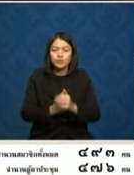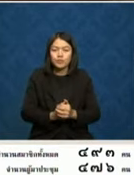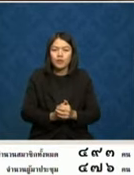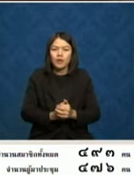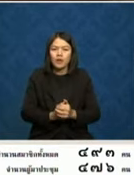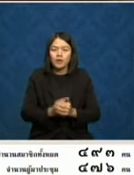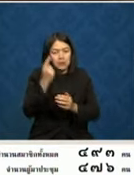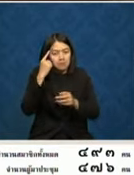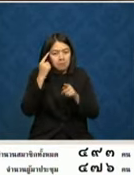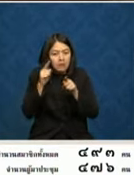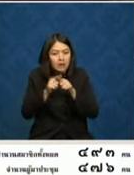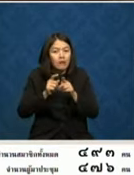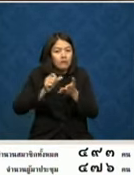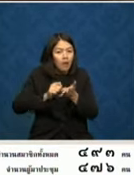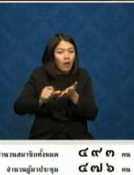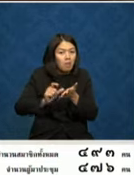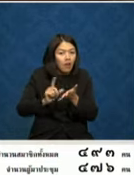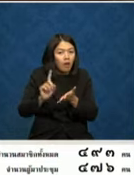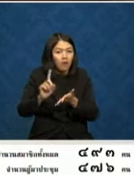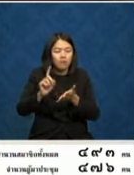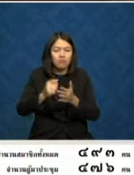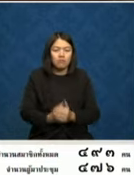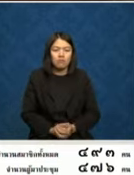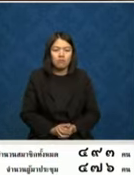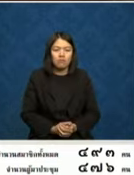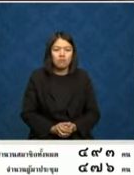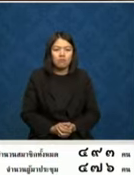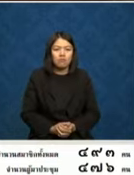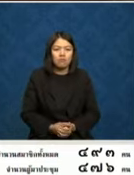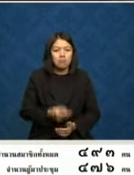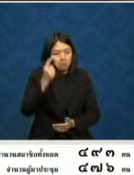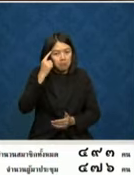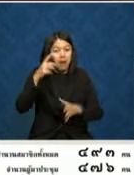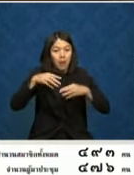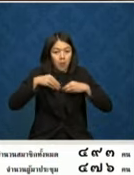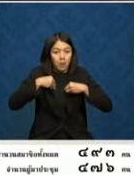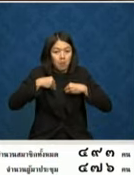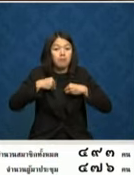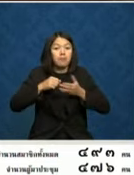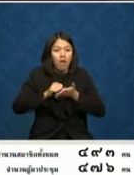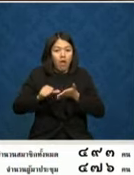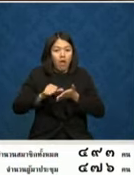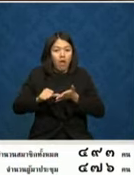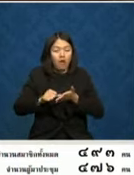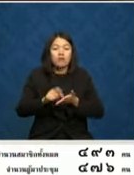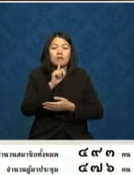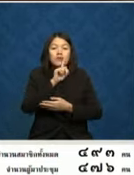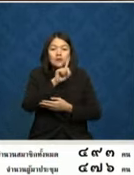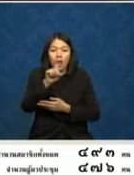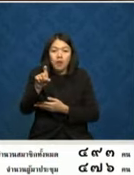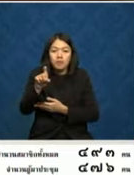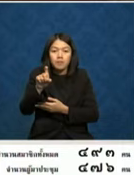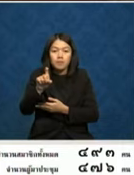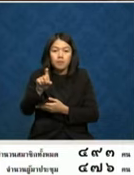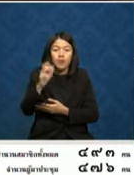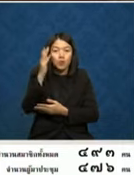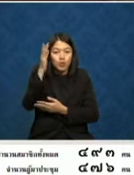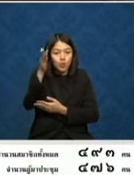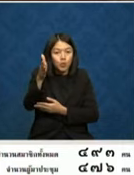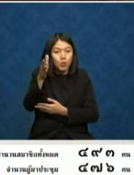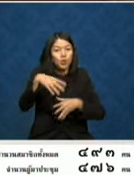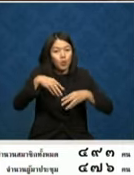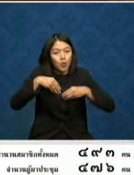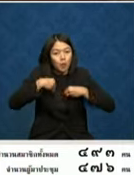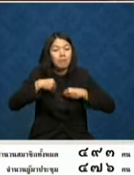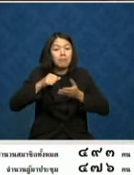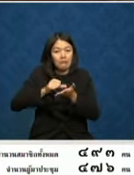จะเห็นด้วยกับการแก้ไขหรือไม่ถ้าเห็นด้วยกับการแก้ไขผมจึงจะถามต่อไปว่าจะเห็นด้วย